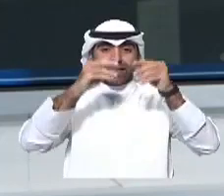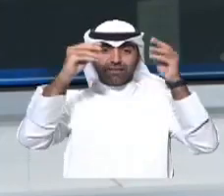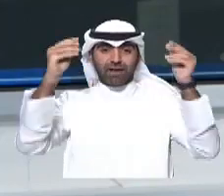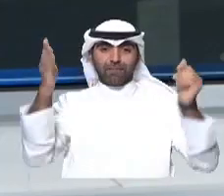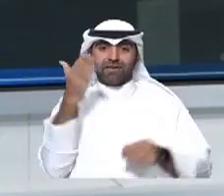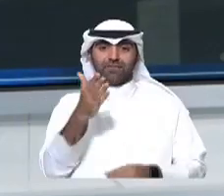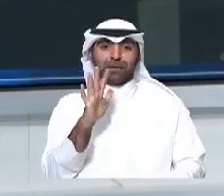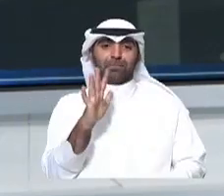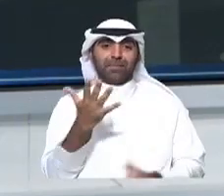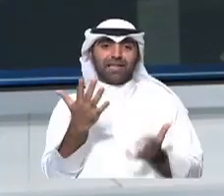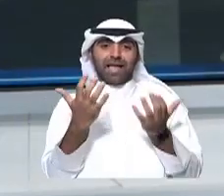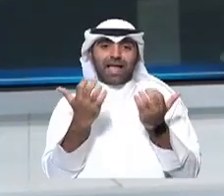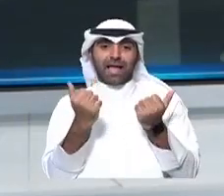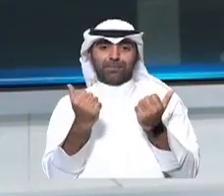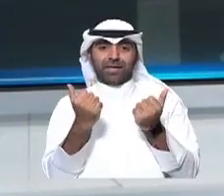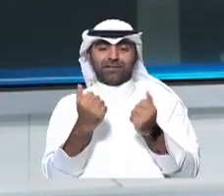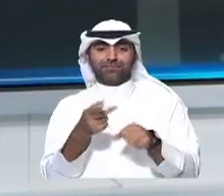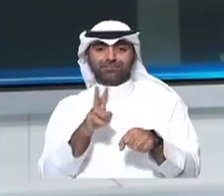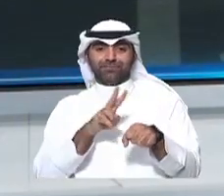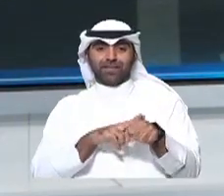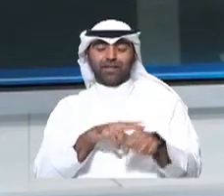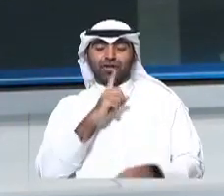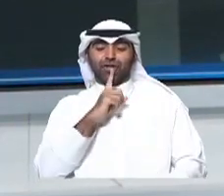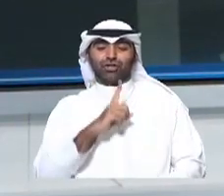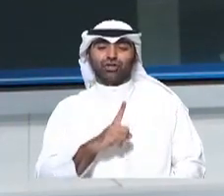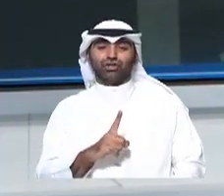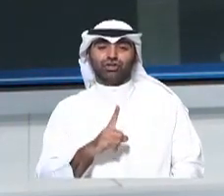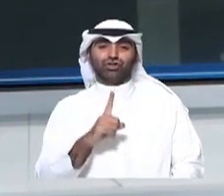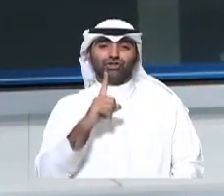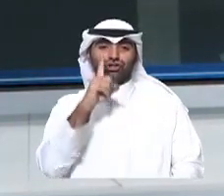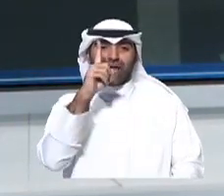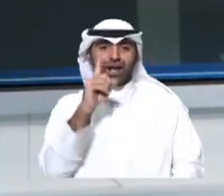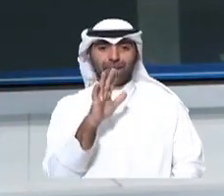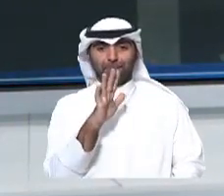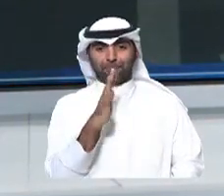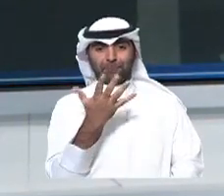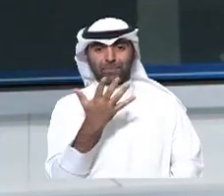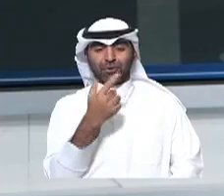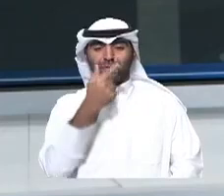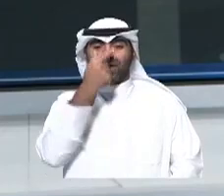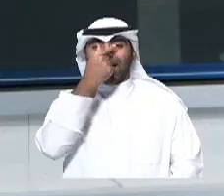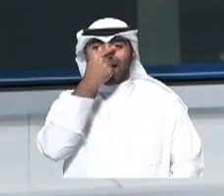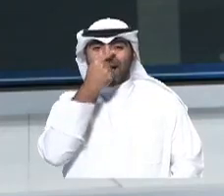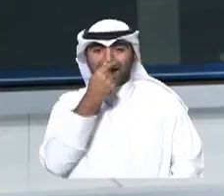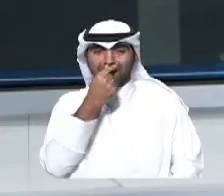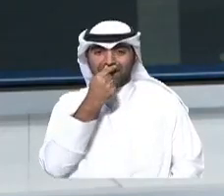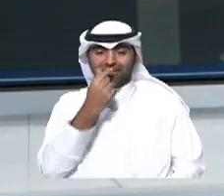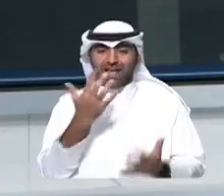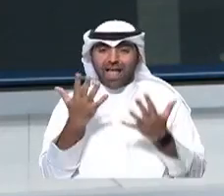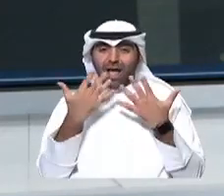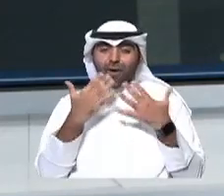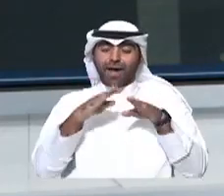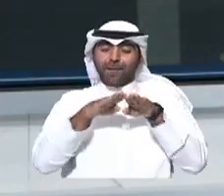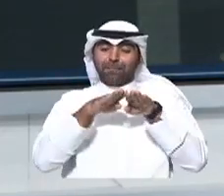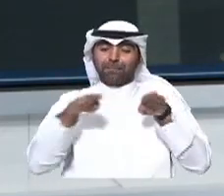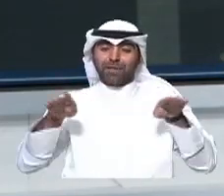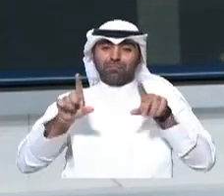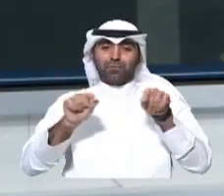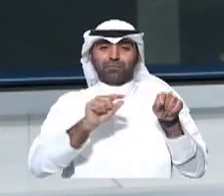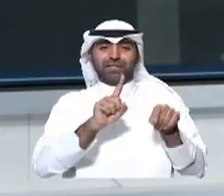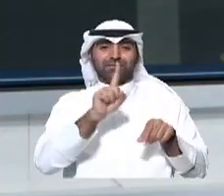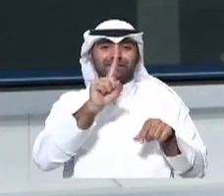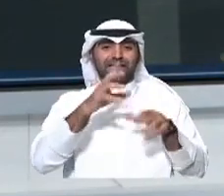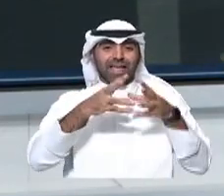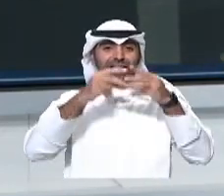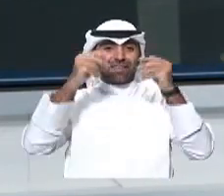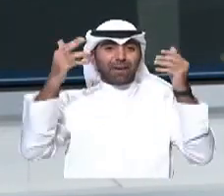الأربعاء، ولكن راح يتحسن الطقس إن شاء الله ابتداء من الساعات الأولى من صباح يوم الخميس، ولكن استمرار في نشاط الرياح